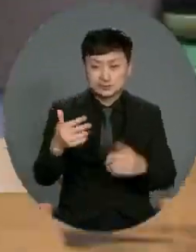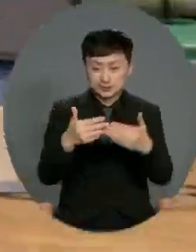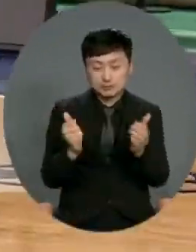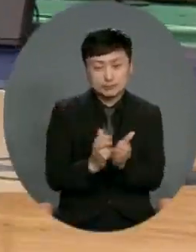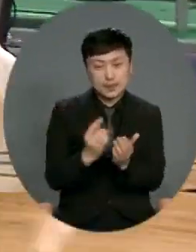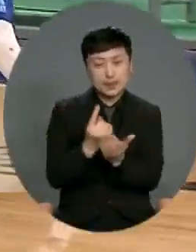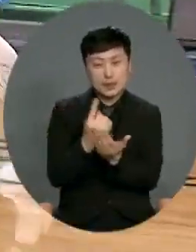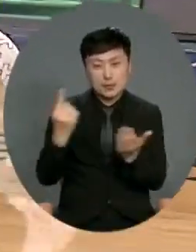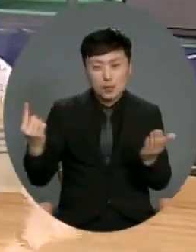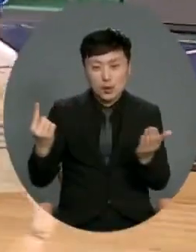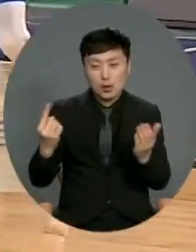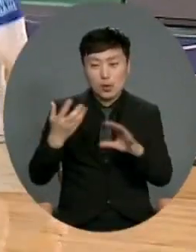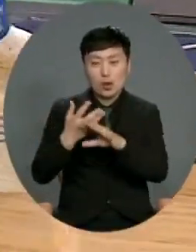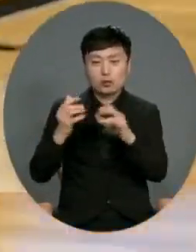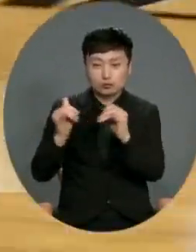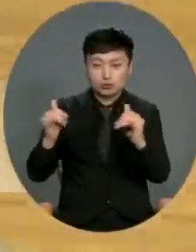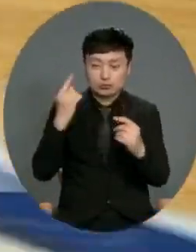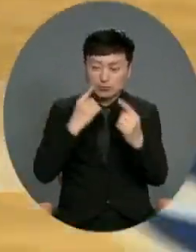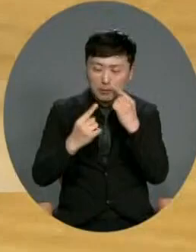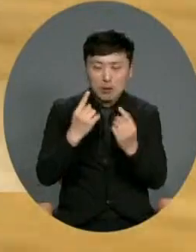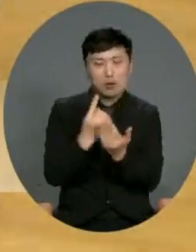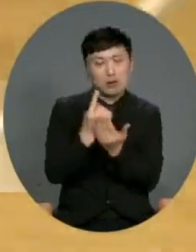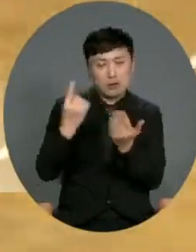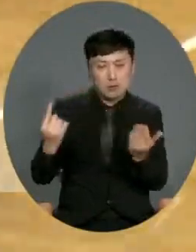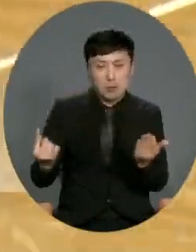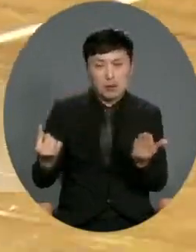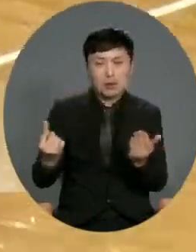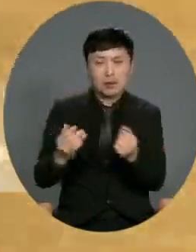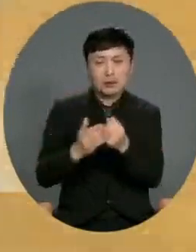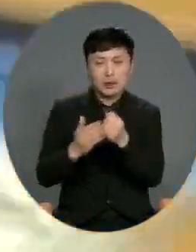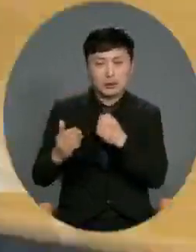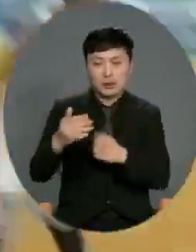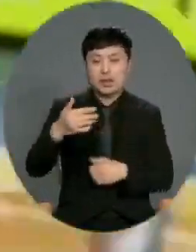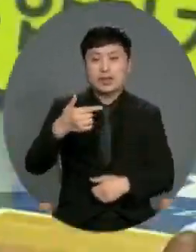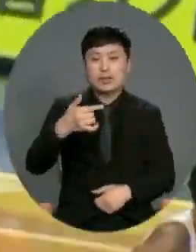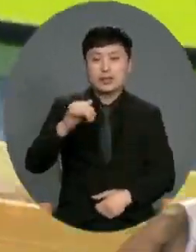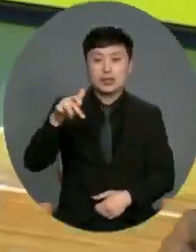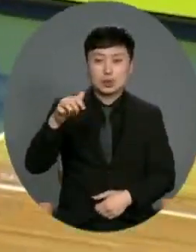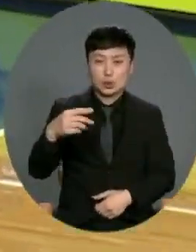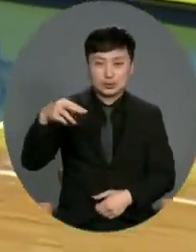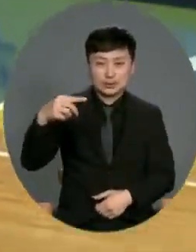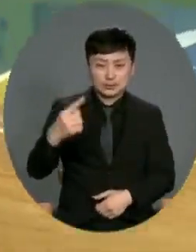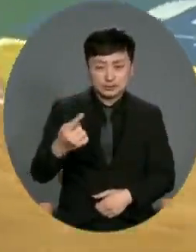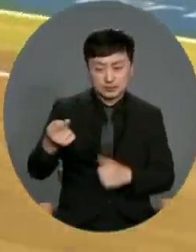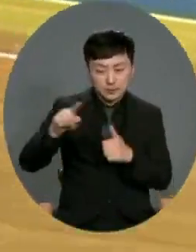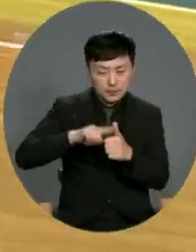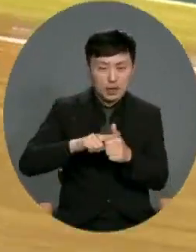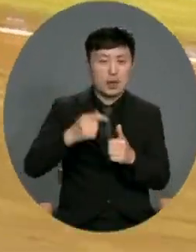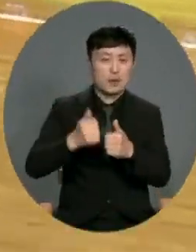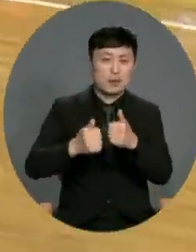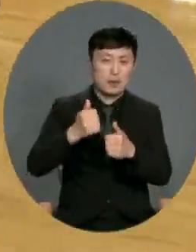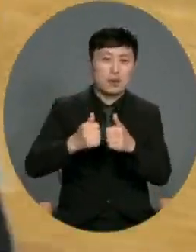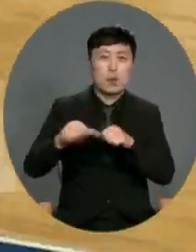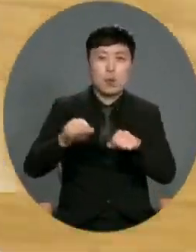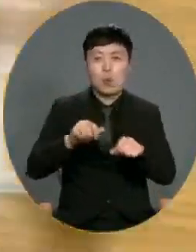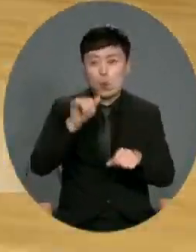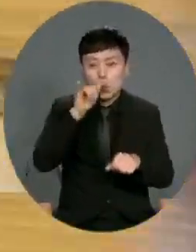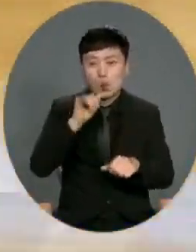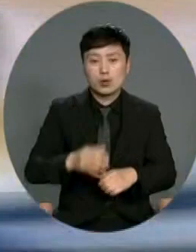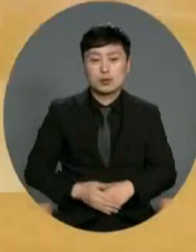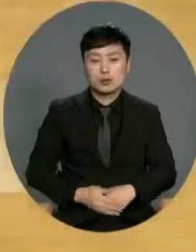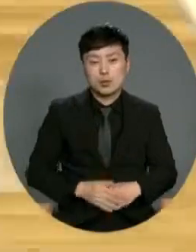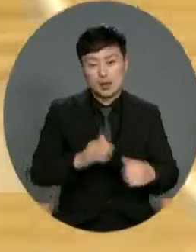모은 힉스 역시 부상으로 이탈해 급하게 창단 멤버 니콜슨이 합류해야 했습니다. 팀 최다인 10연패를